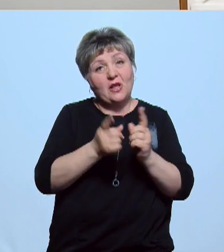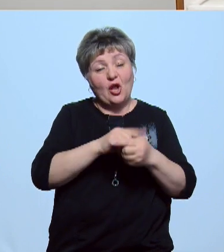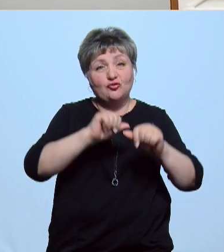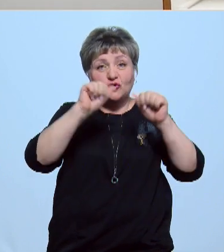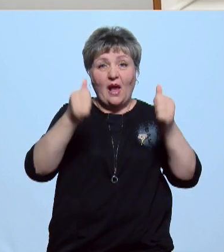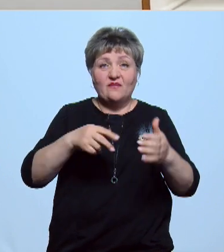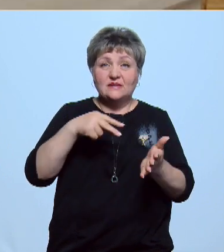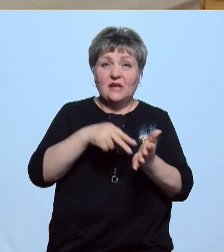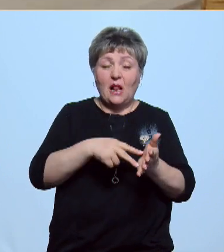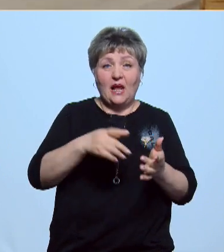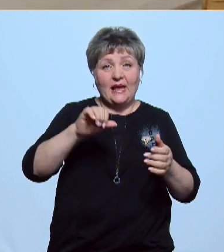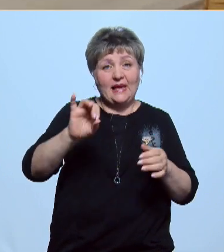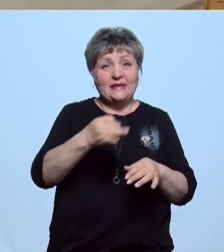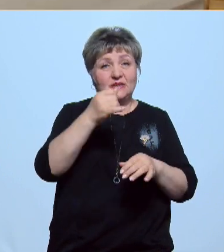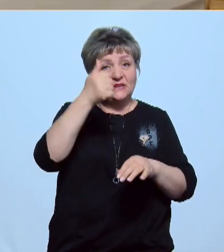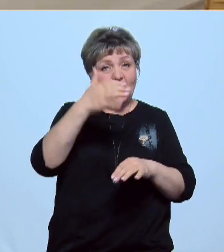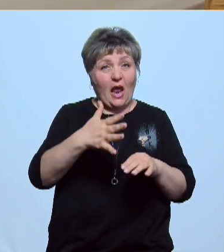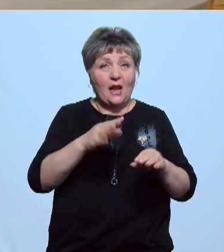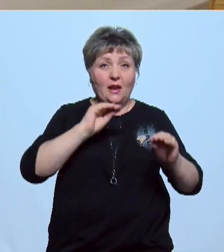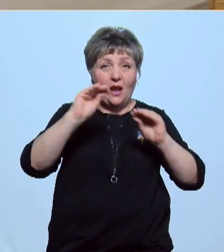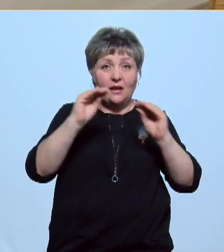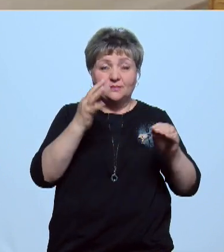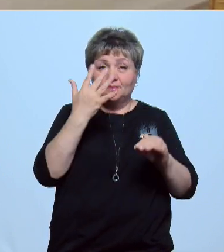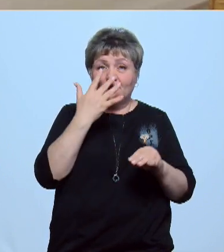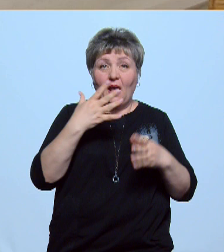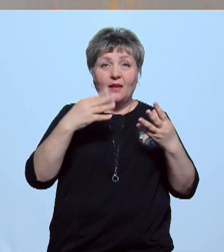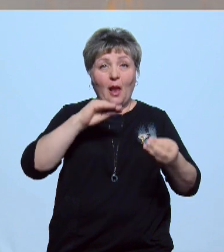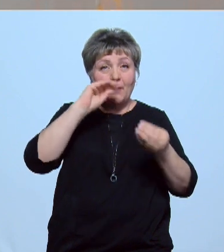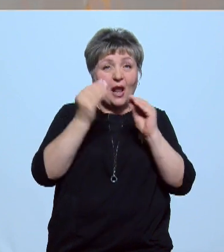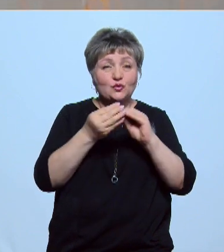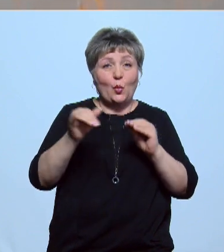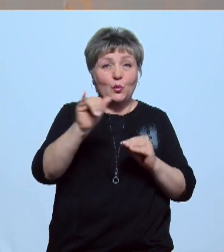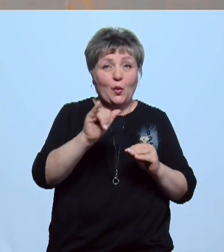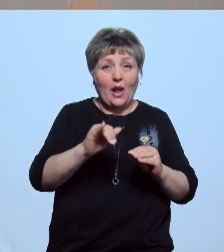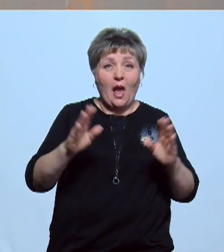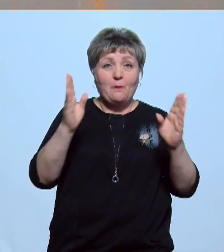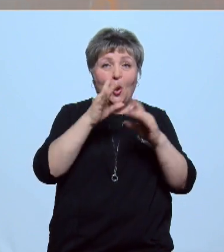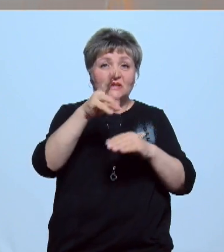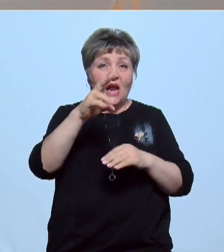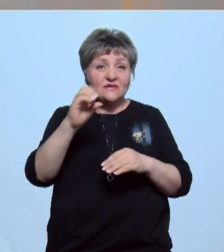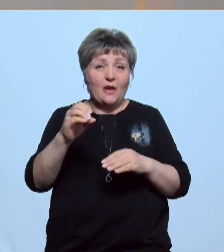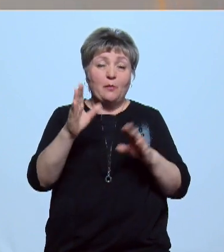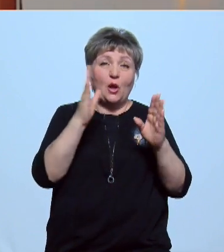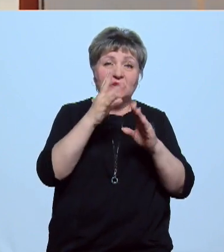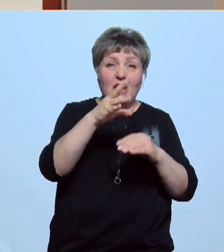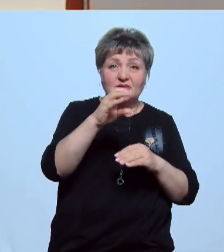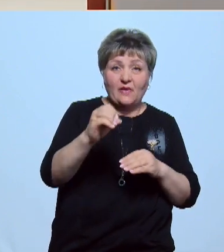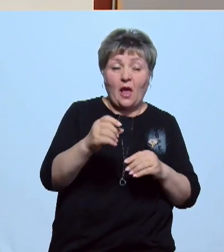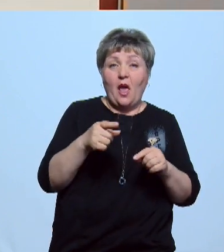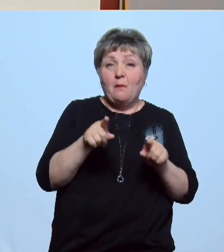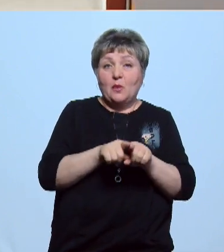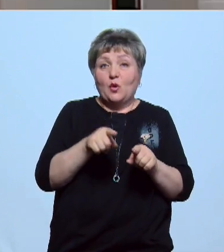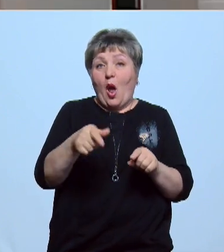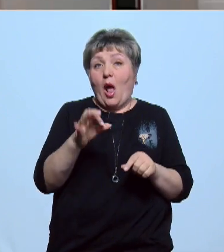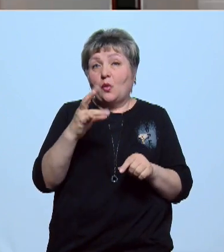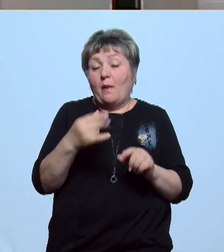одним из центральных экспонатов экспозиции, где прячутся удмурты. Пространство в пространстве, которое к тому же постоянно